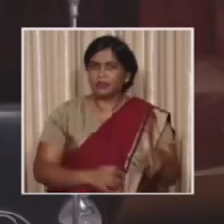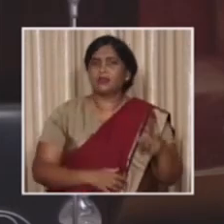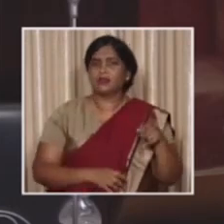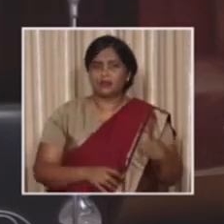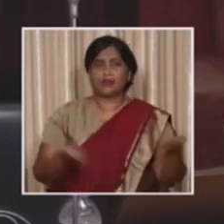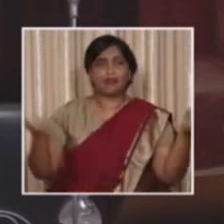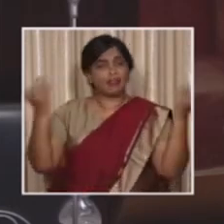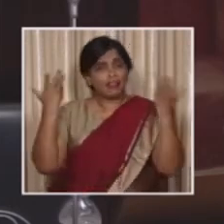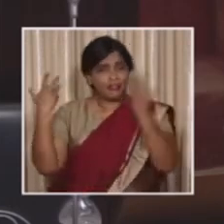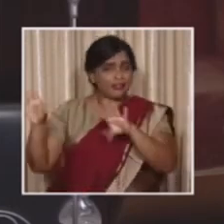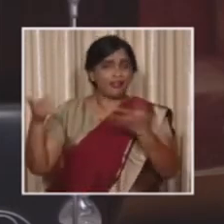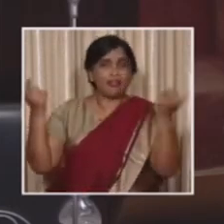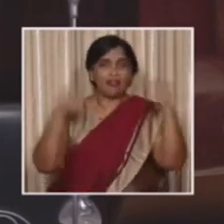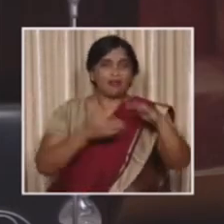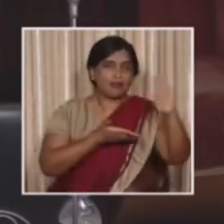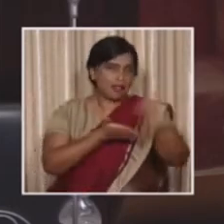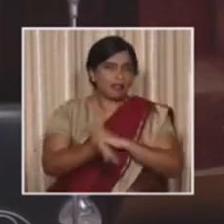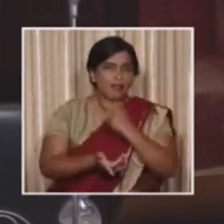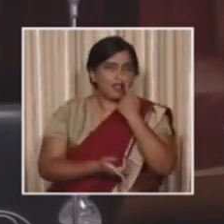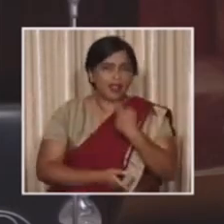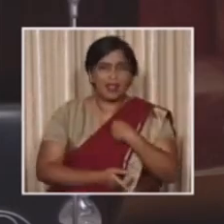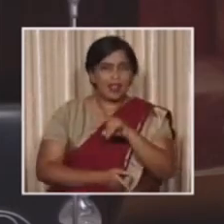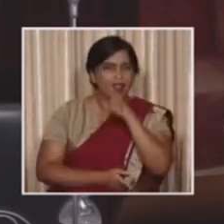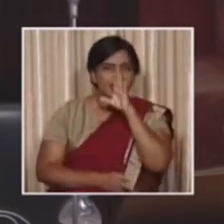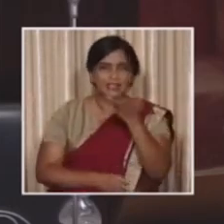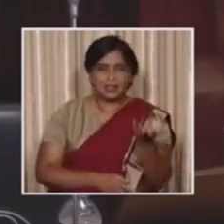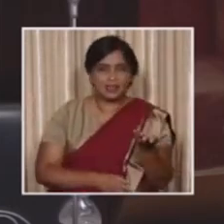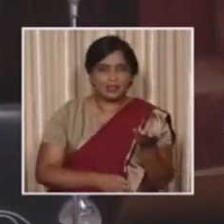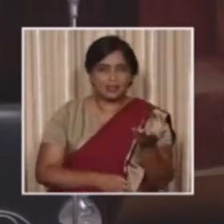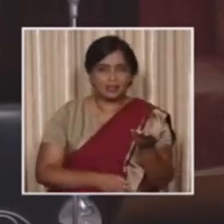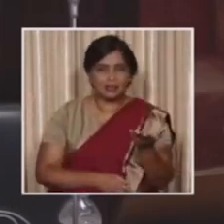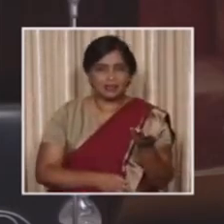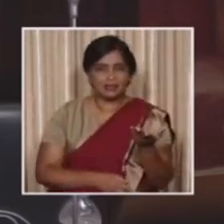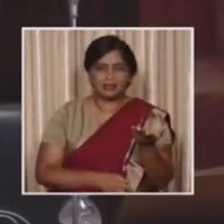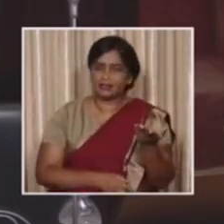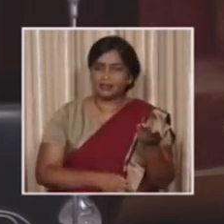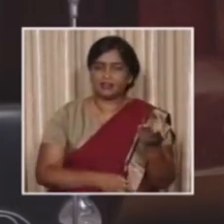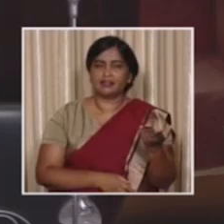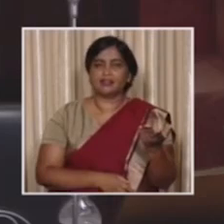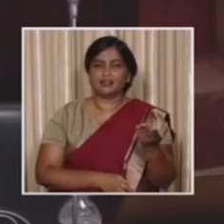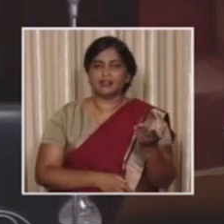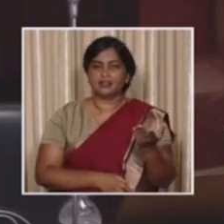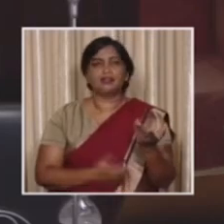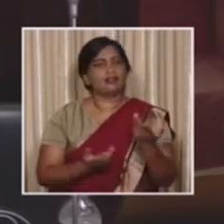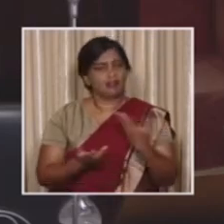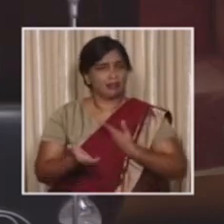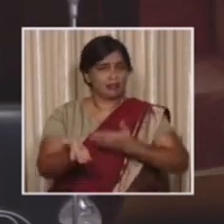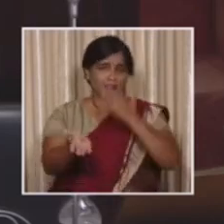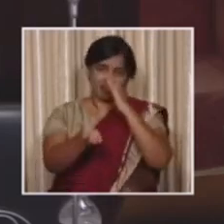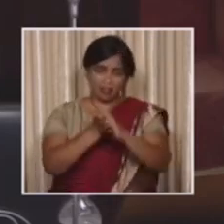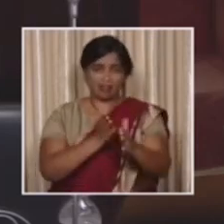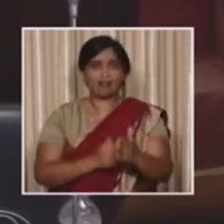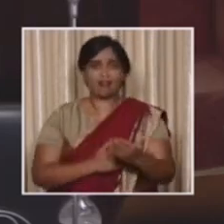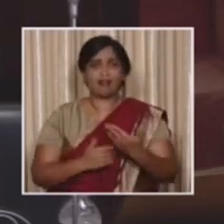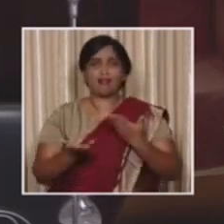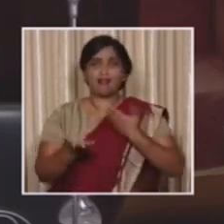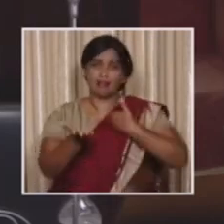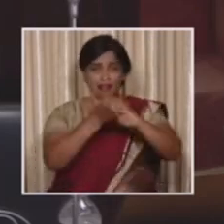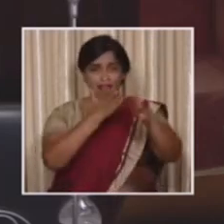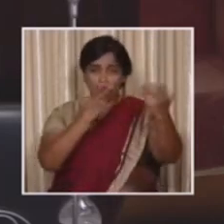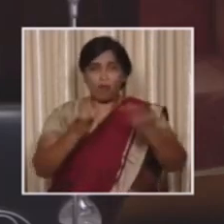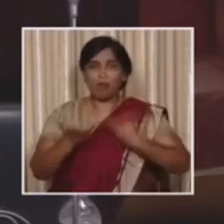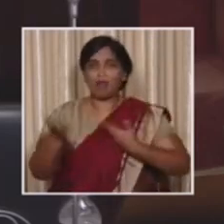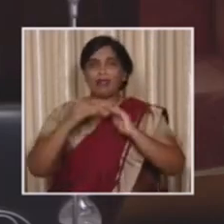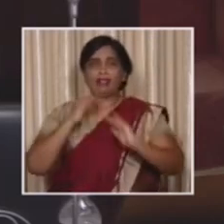மேற்கொள்ள ஆரம்பித்துள்ளதாக எதிர்க்கட்சியின் பிரதம கொறடா லக்ஷ்மன் கிரியெல்லா தெரிவித்துள்ளார். நாடாளுமன்றத்தில் இன்று உரையாற்றிய